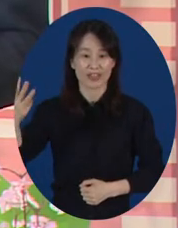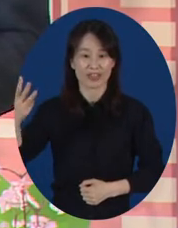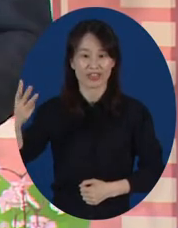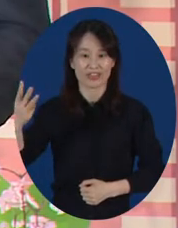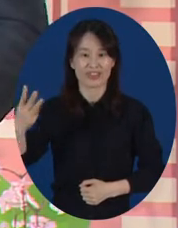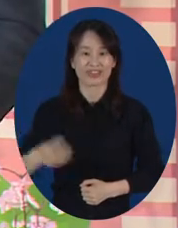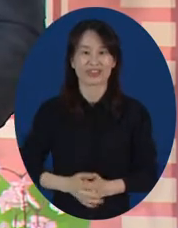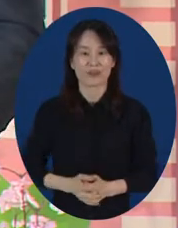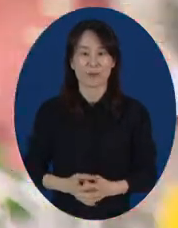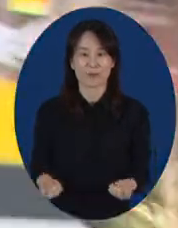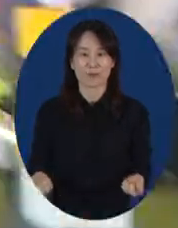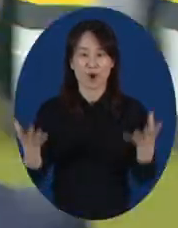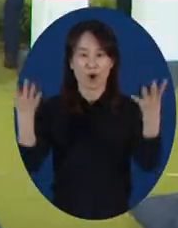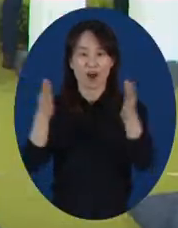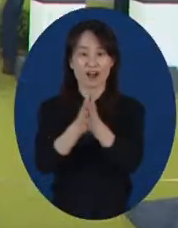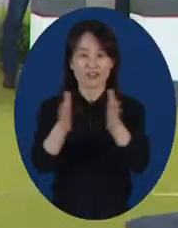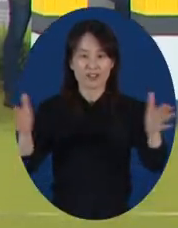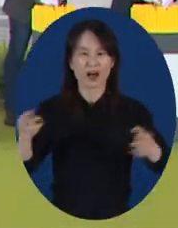셋!